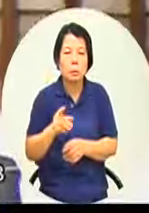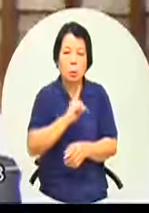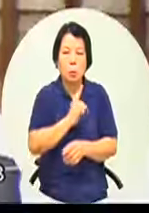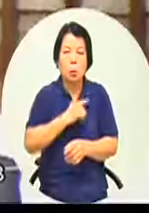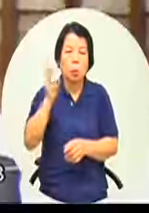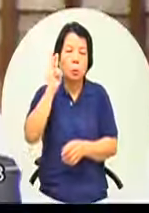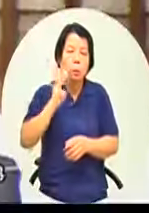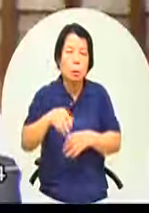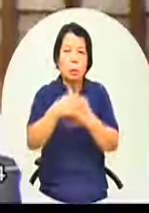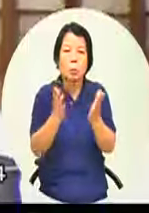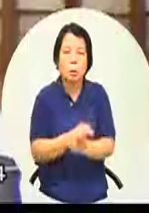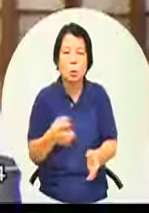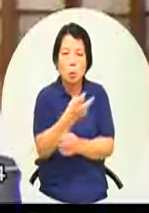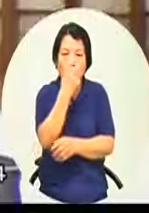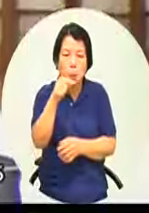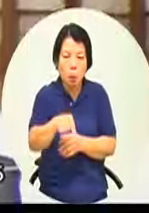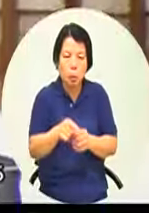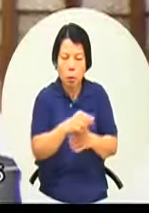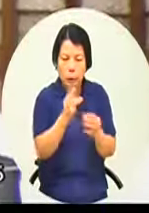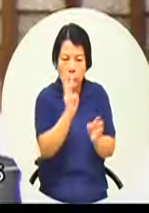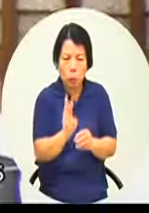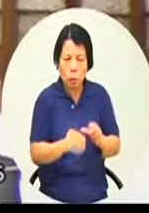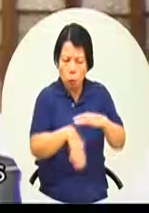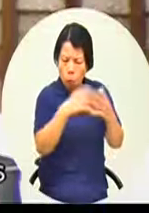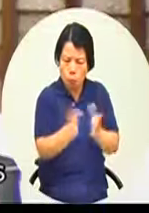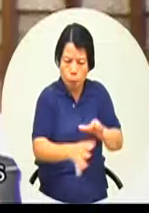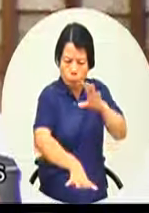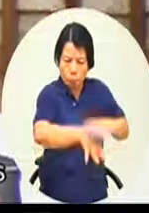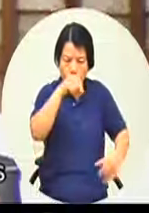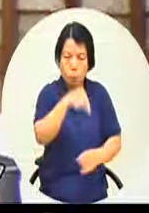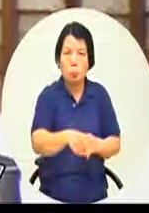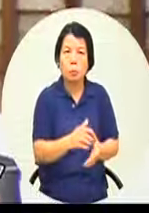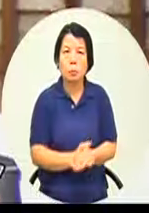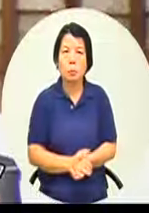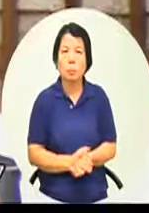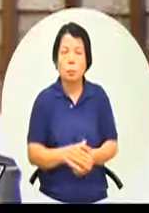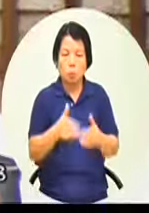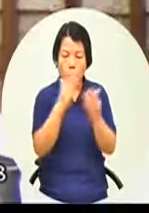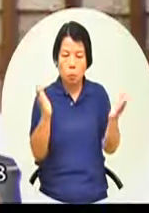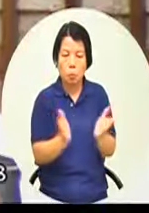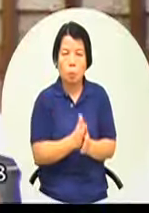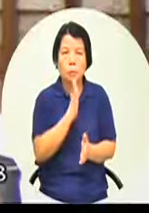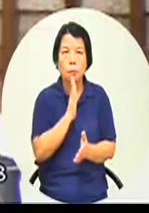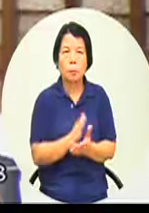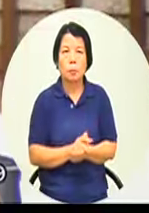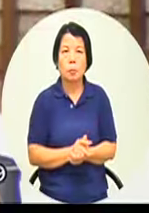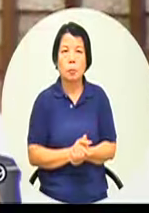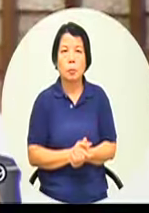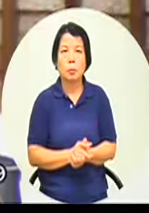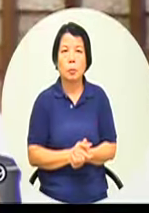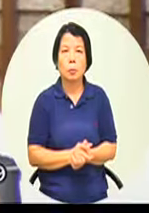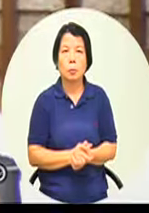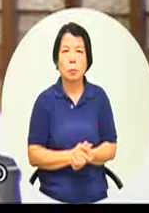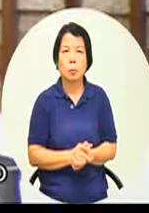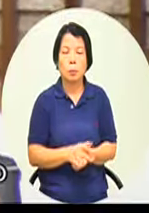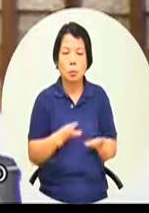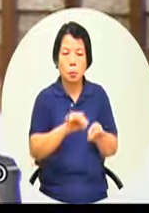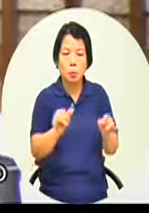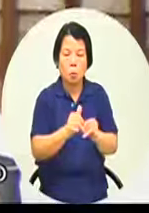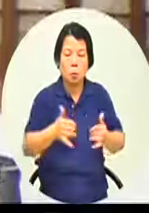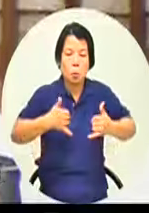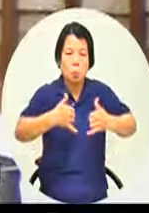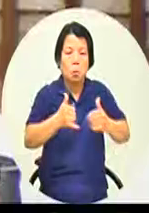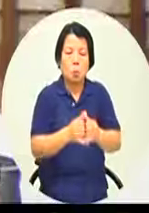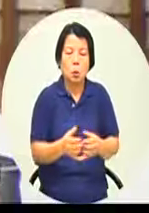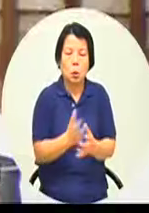有发现这个水是从地下抽的吗？难怪所有的这个路面会有这